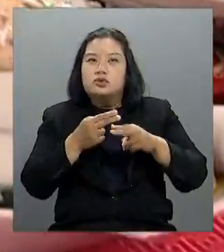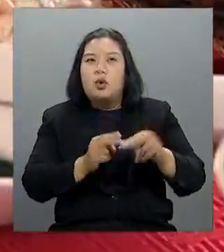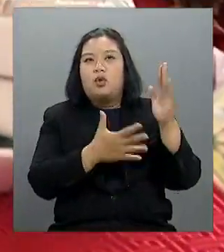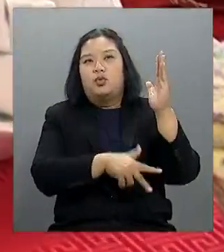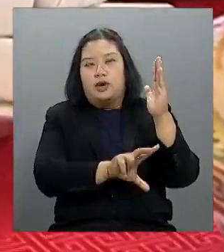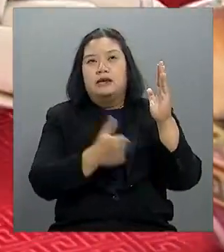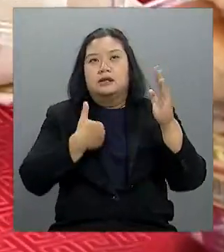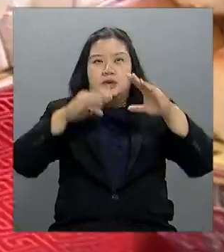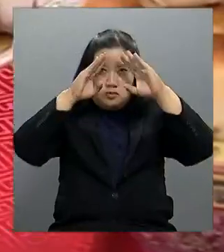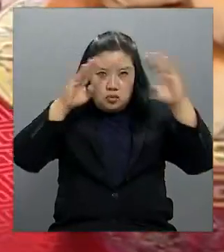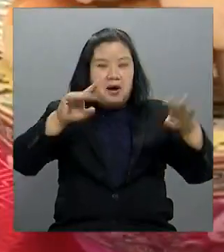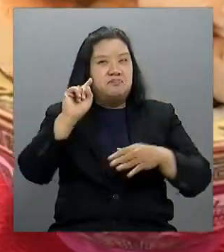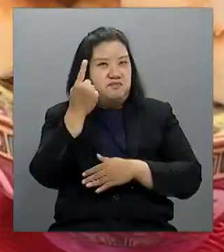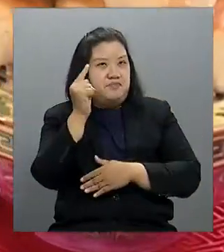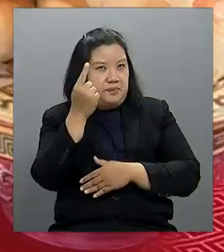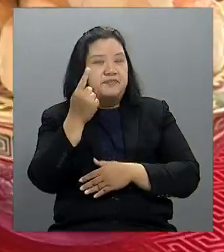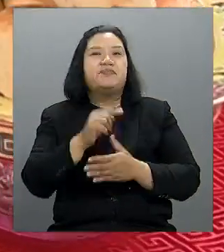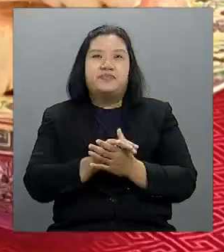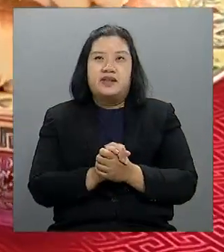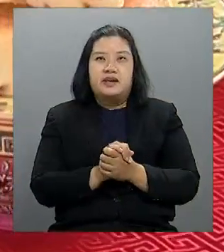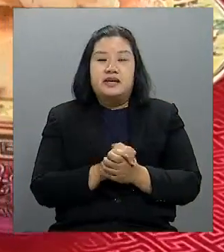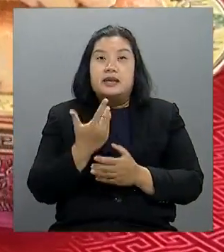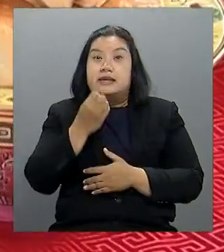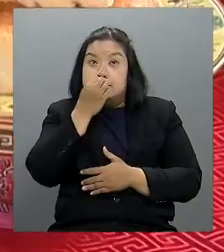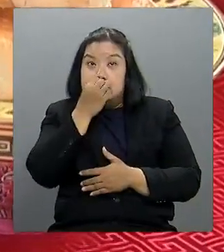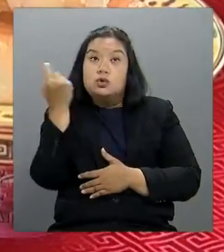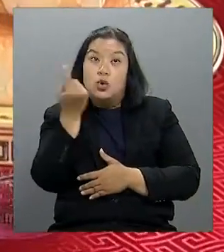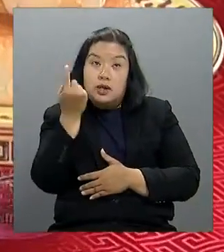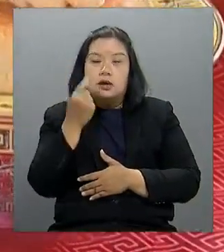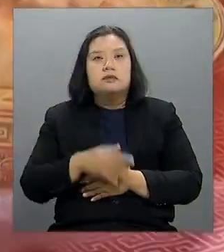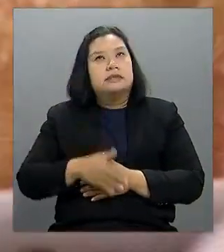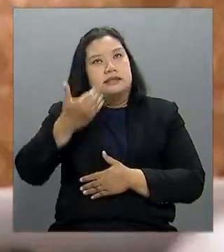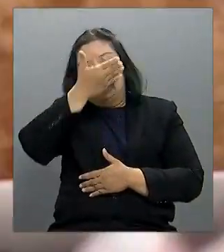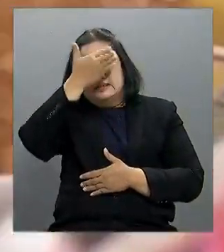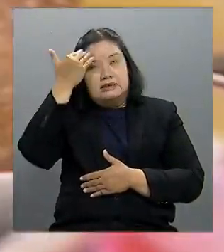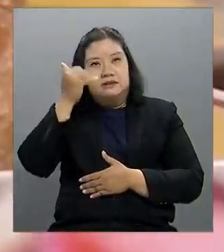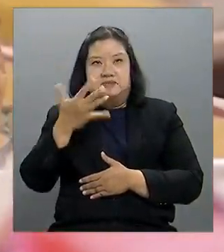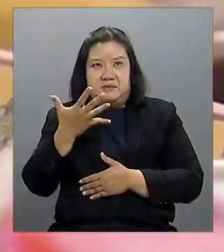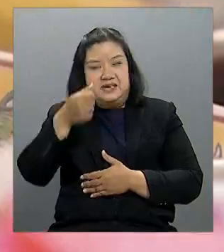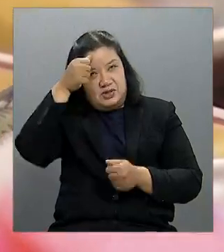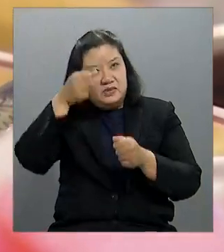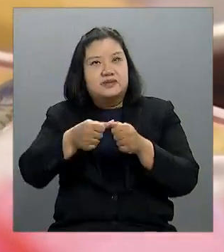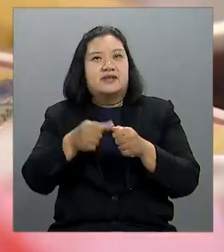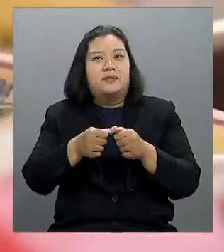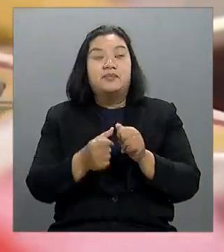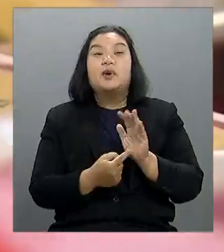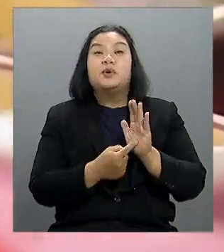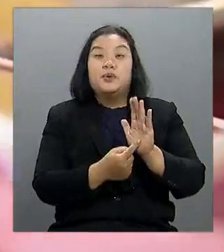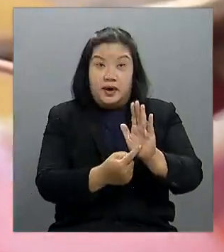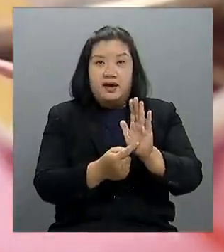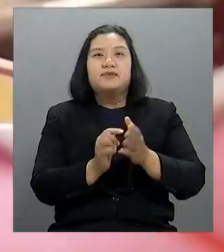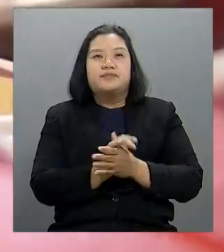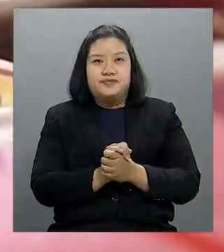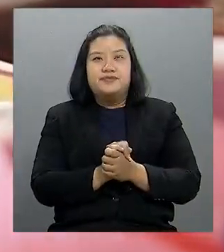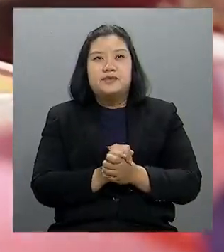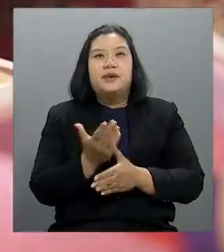ม่ๆนะครับที่ว่าเที่ยวครั้งนี้จะไม่เหมือนเดิมนะครับอย่างยกตัวอย่างนะครับของที่ชุมช